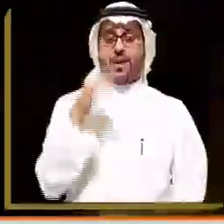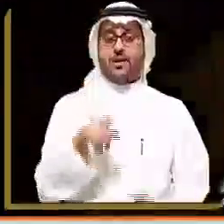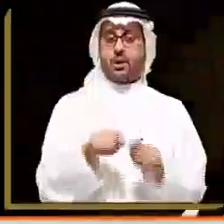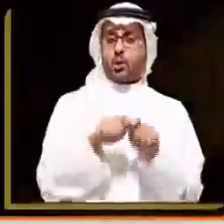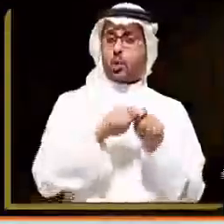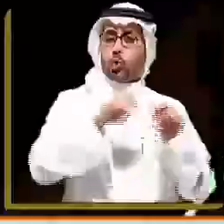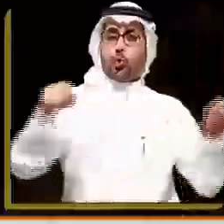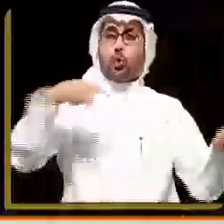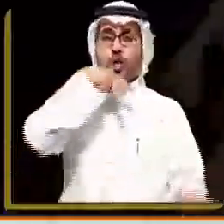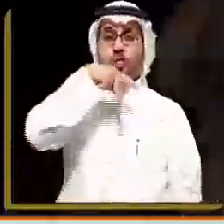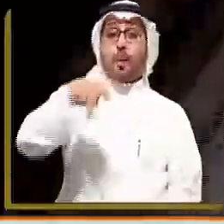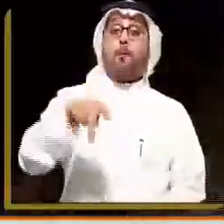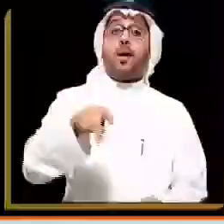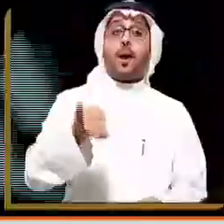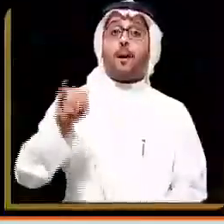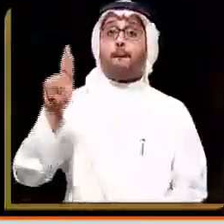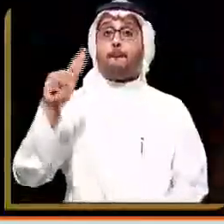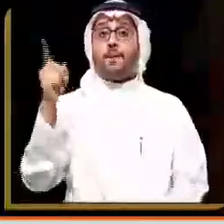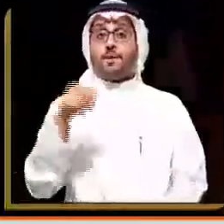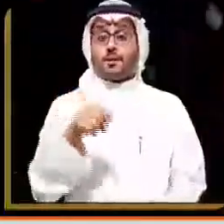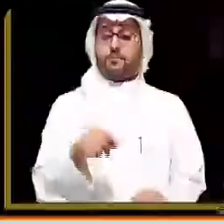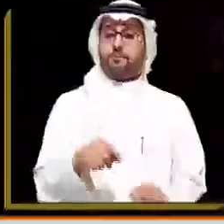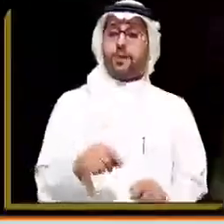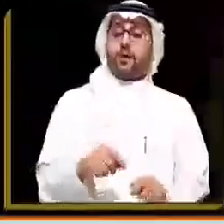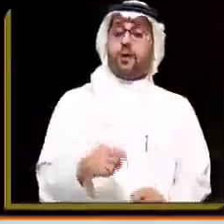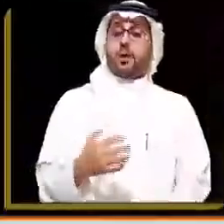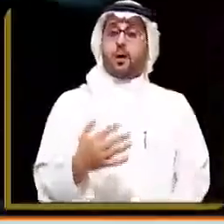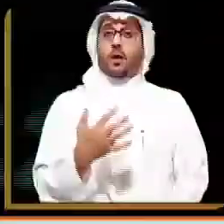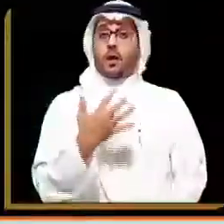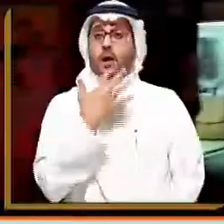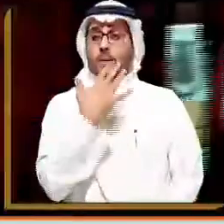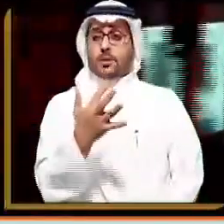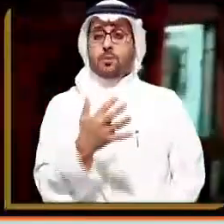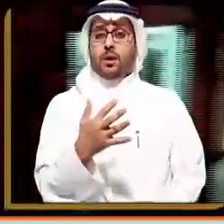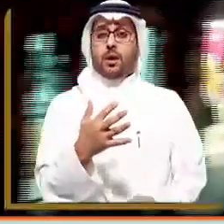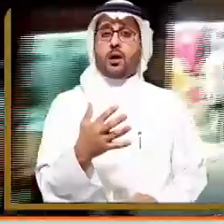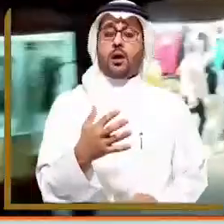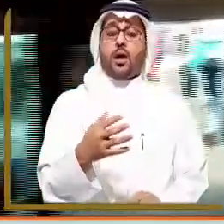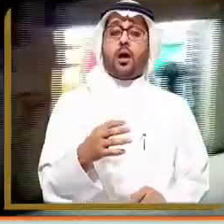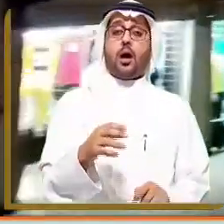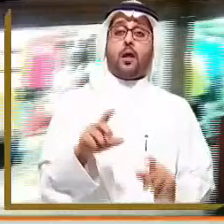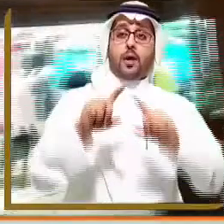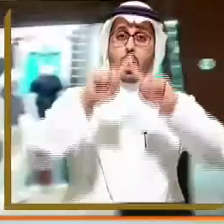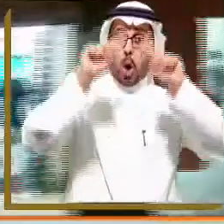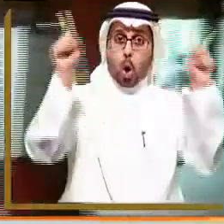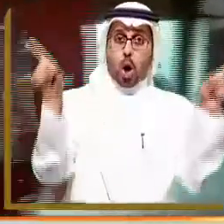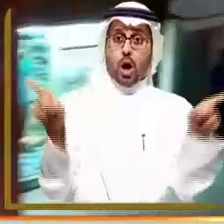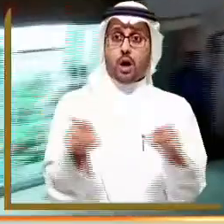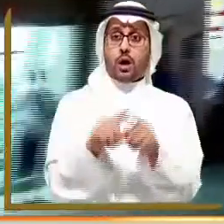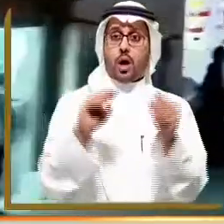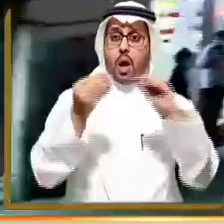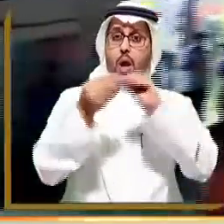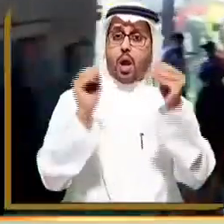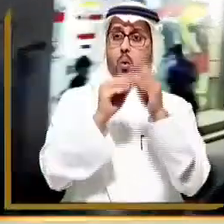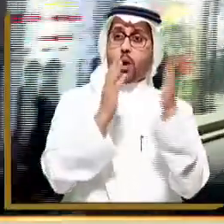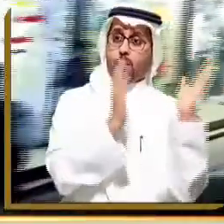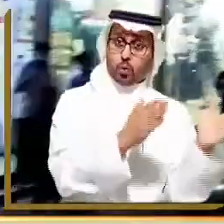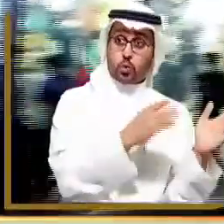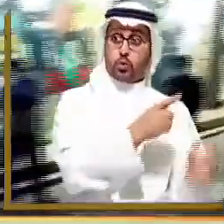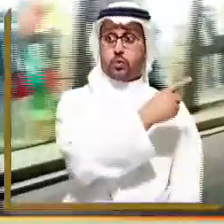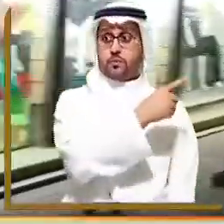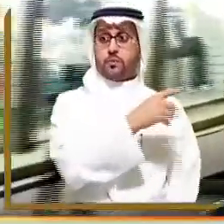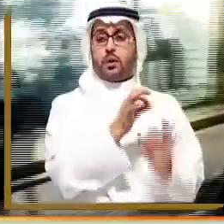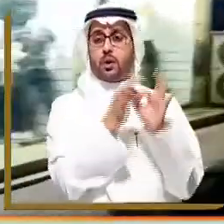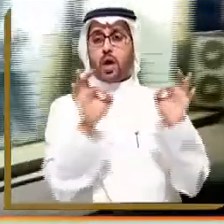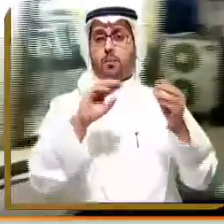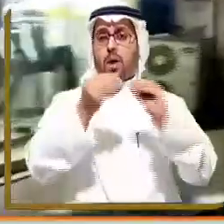متر، ويشتمل الشارع على 550 لوحة ضوئية على شكل هندسي، حول الشارع إلى لوحة